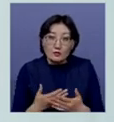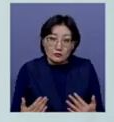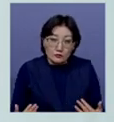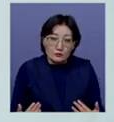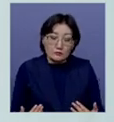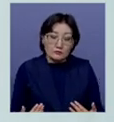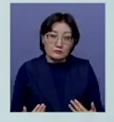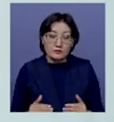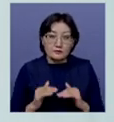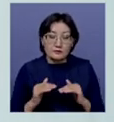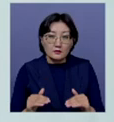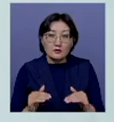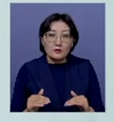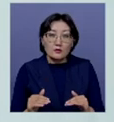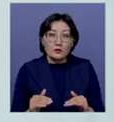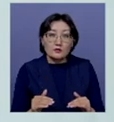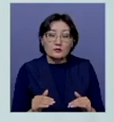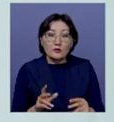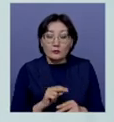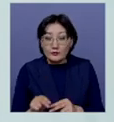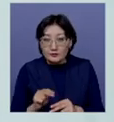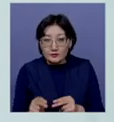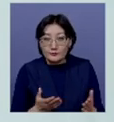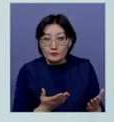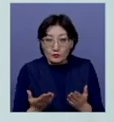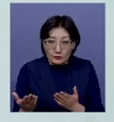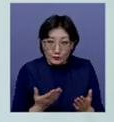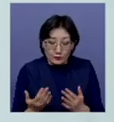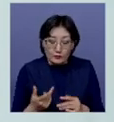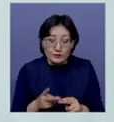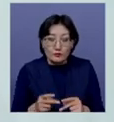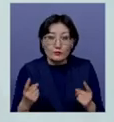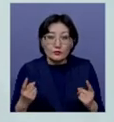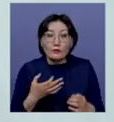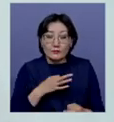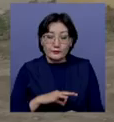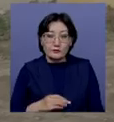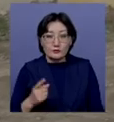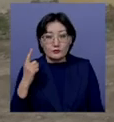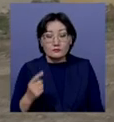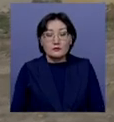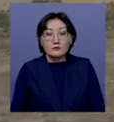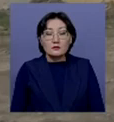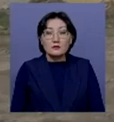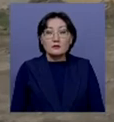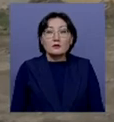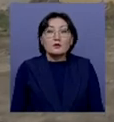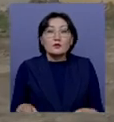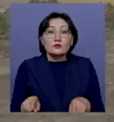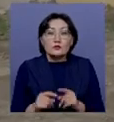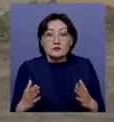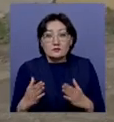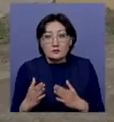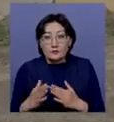деңгейдегі оқуларды оқып беріп отырса, соның өзі үлкен пайда келтіреді деп ойлаймын негізі. Айта өтсек, дәл осы